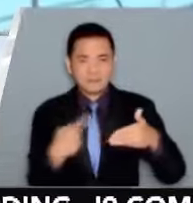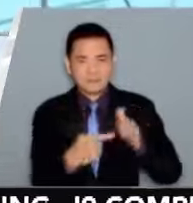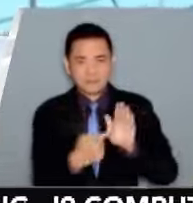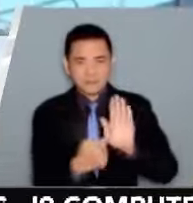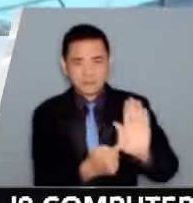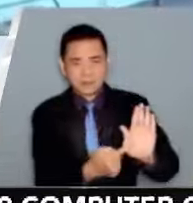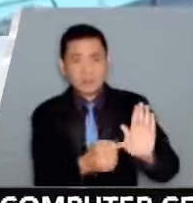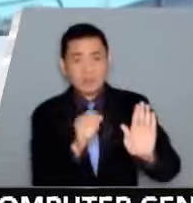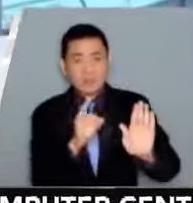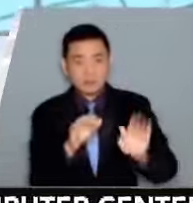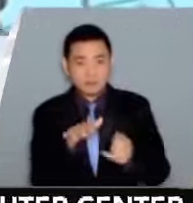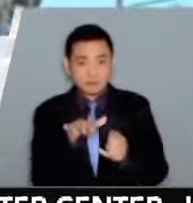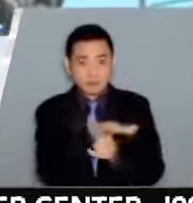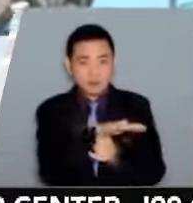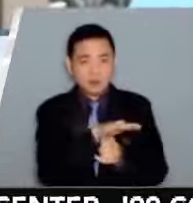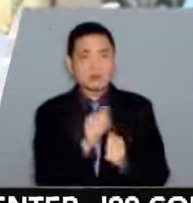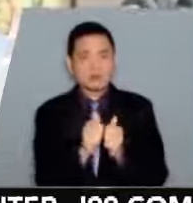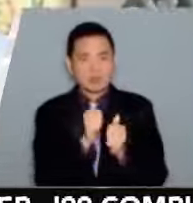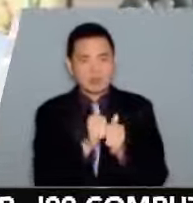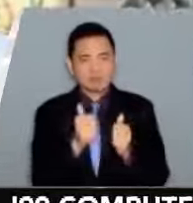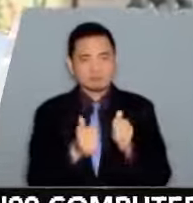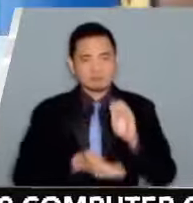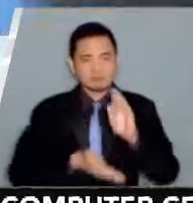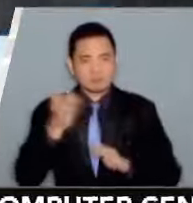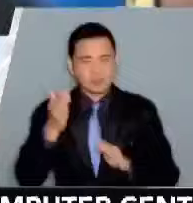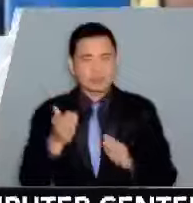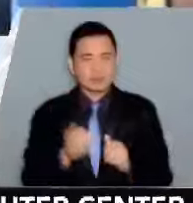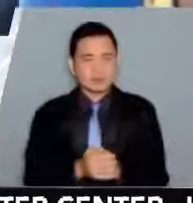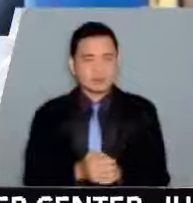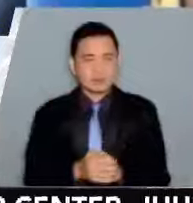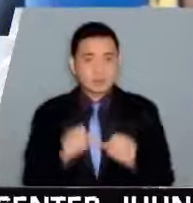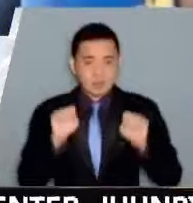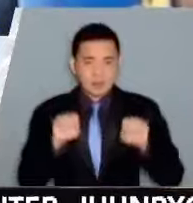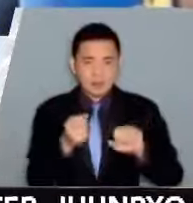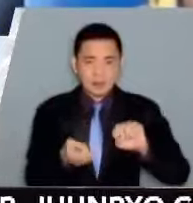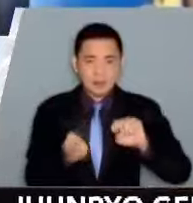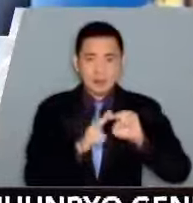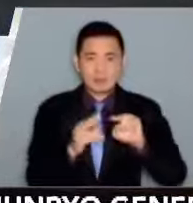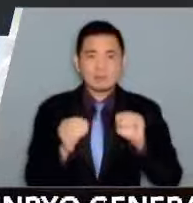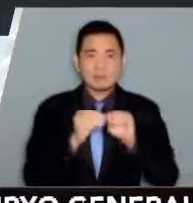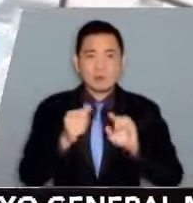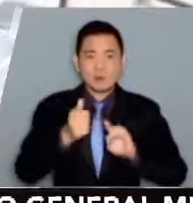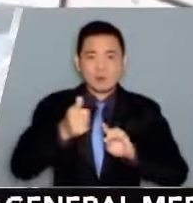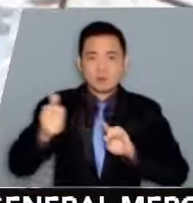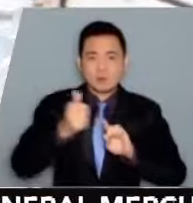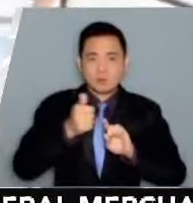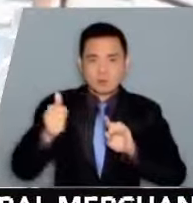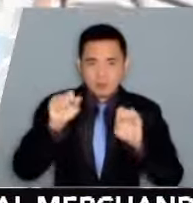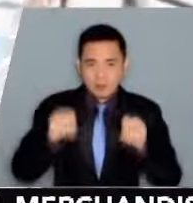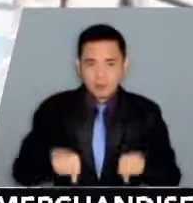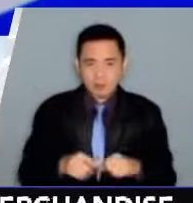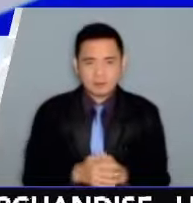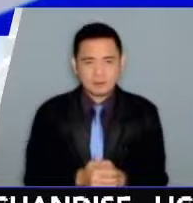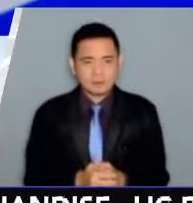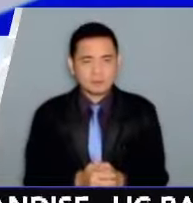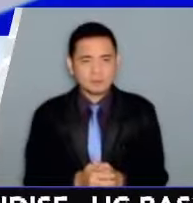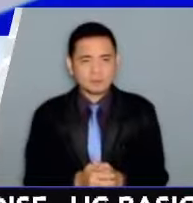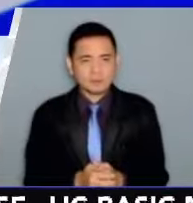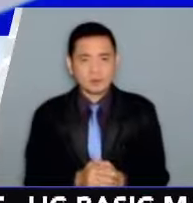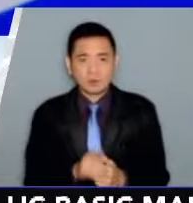puno na pwede ring Magdagdag ng trips sa mga pantalan ipapatupad rin ang first come first serve